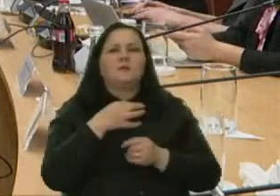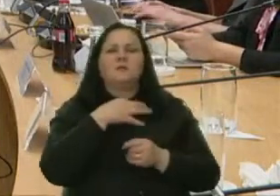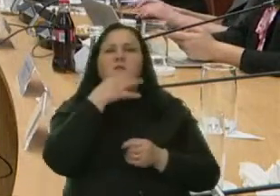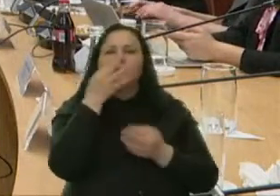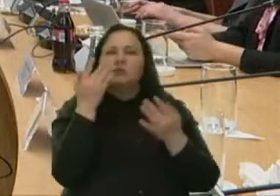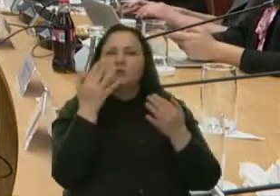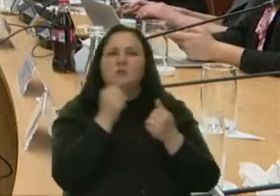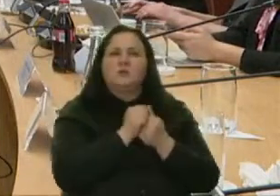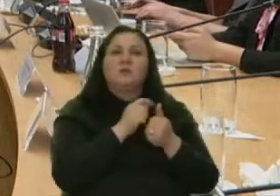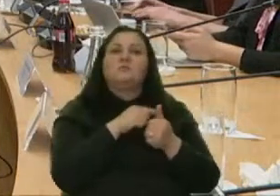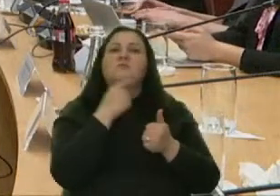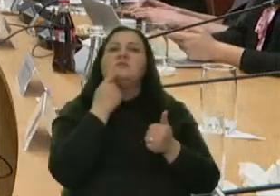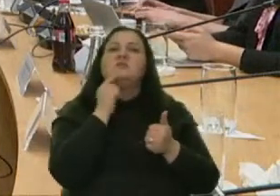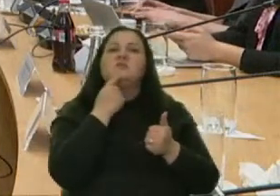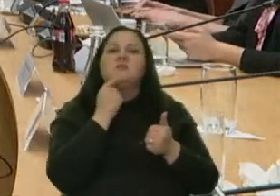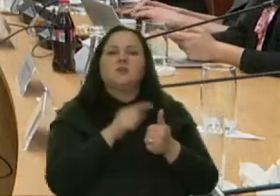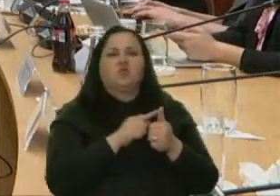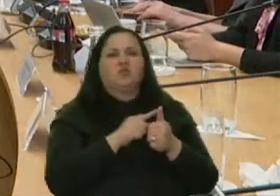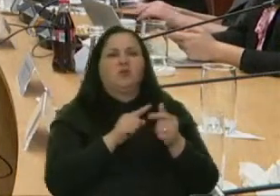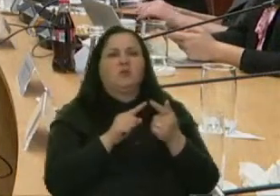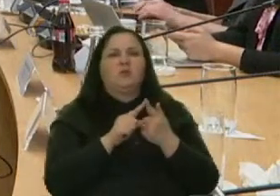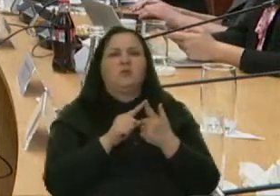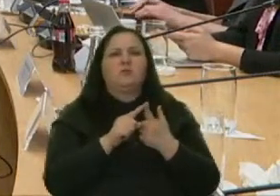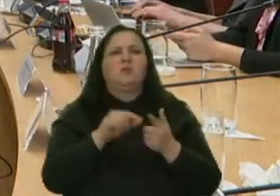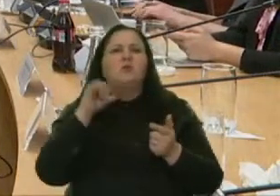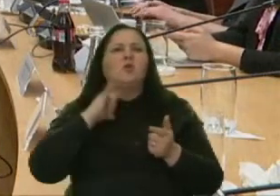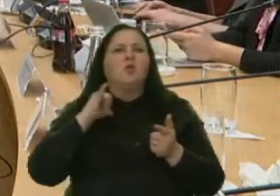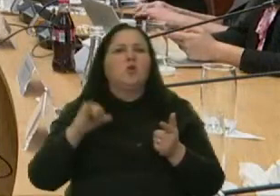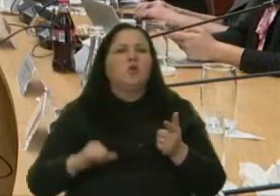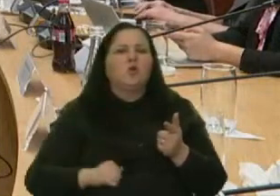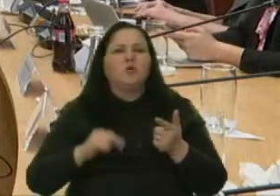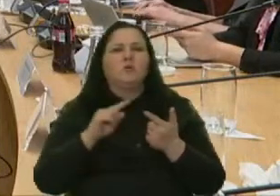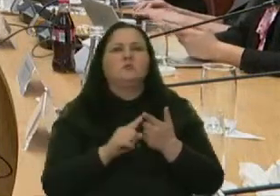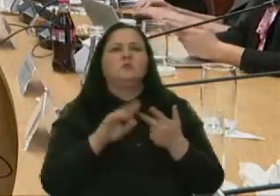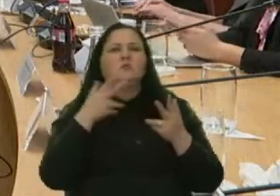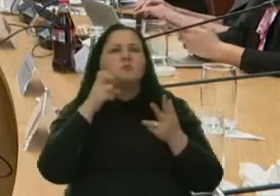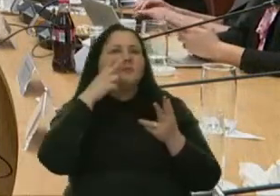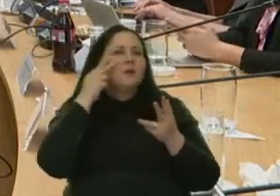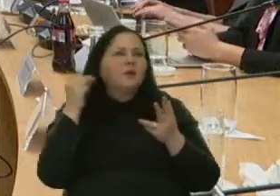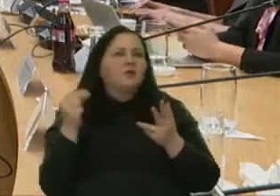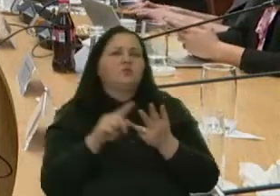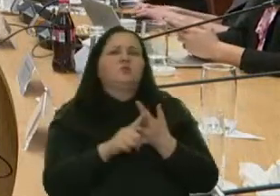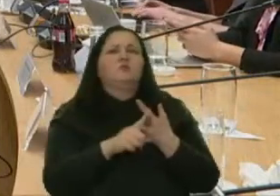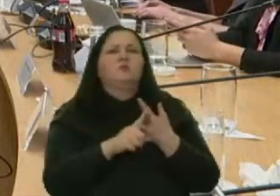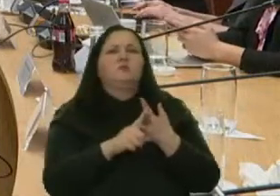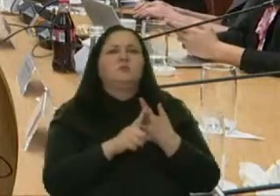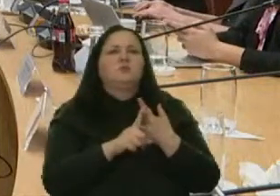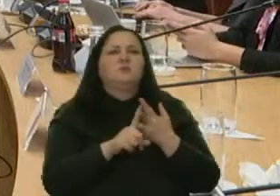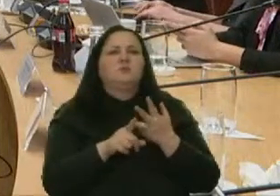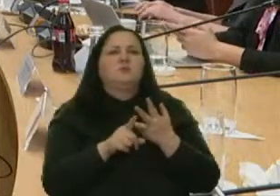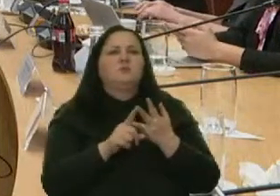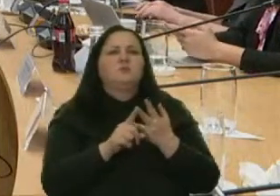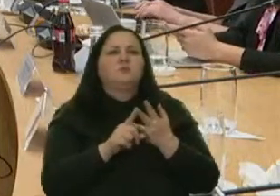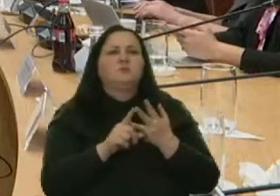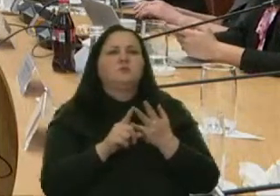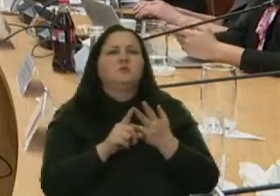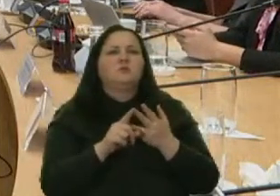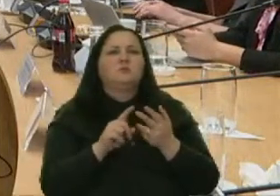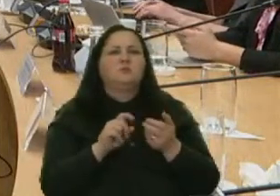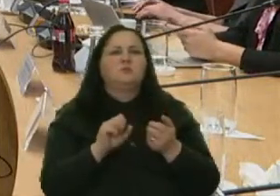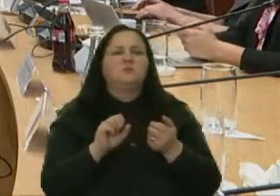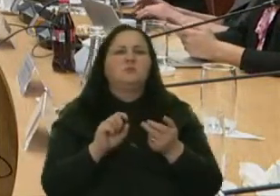câteva cum ar fi Timișoara cum ar fi Constanța cum ar fi Brașovul Da din centrul